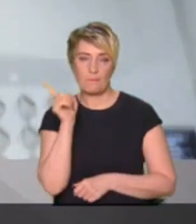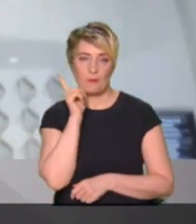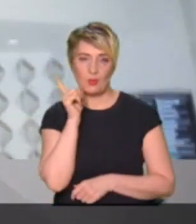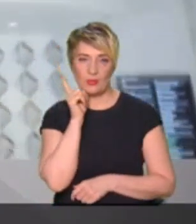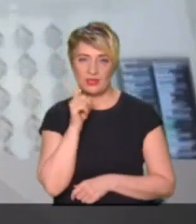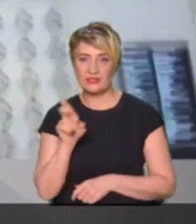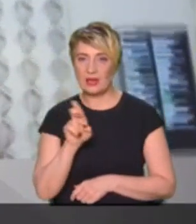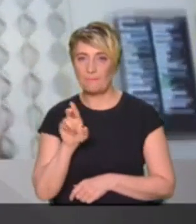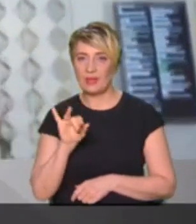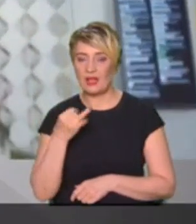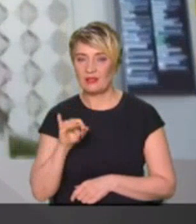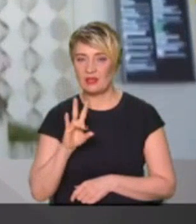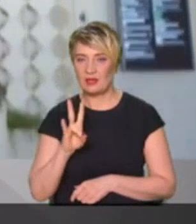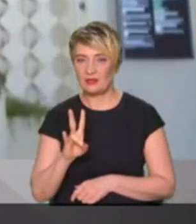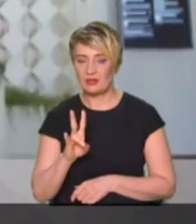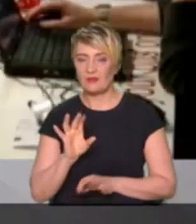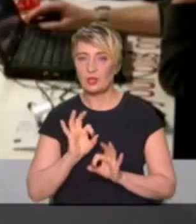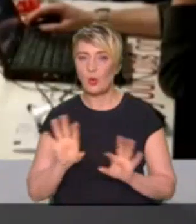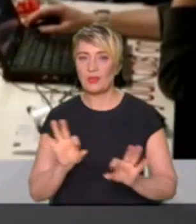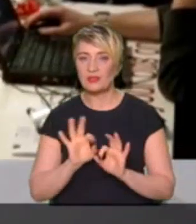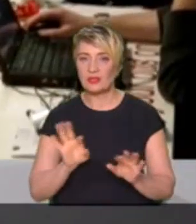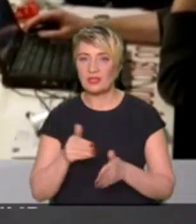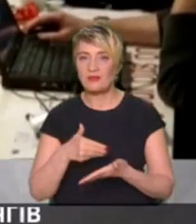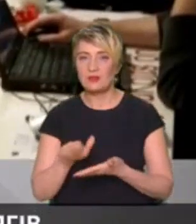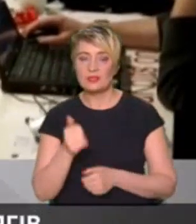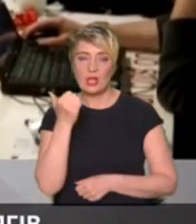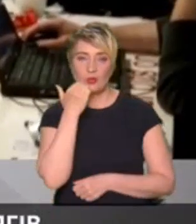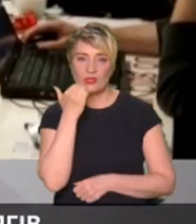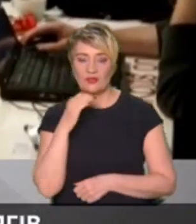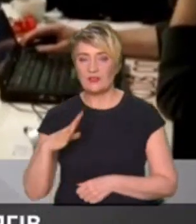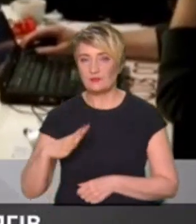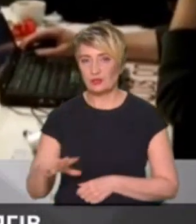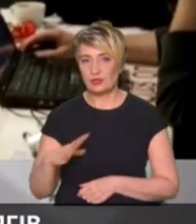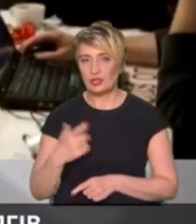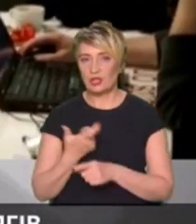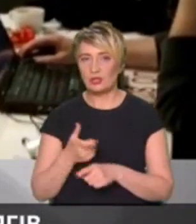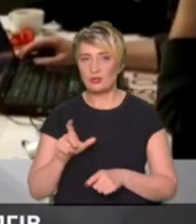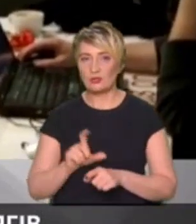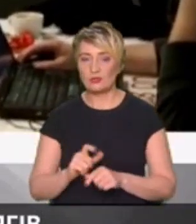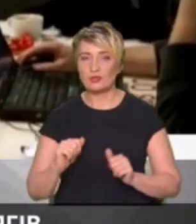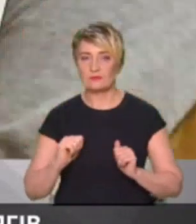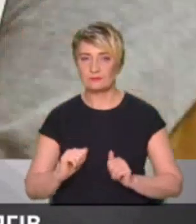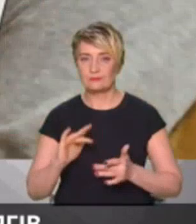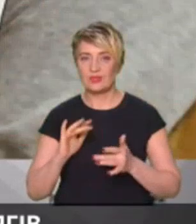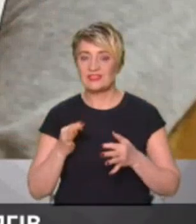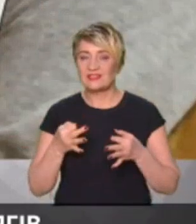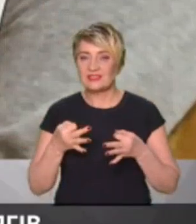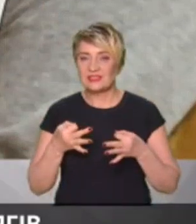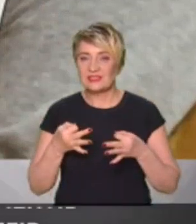Beeline, від коментарів відмовилися. Тож тепер на москалів чекає дуже повільний інтернет.